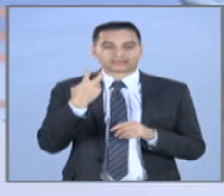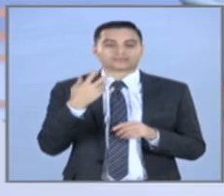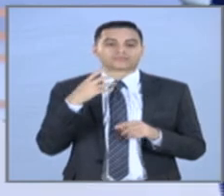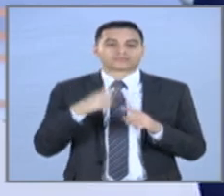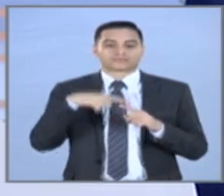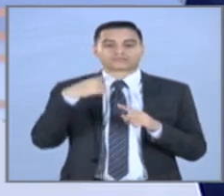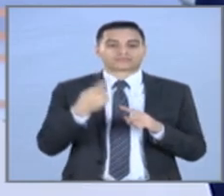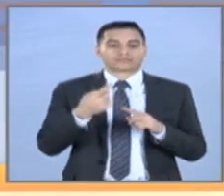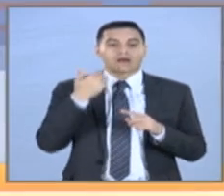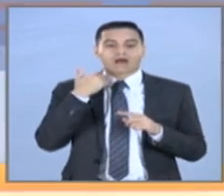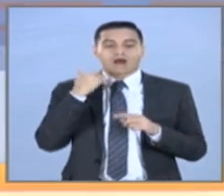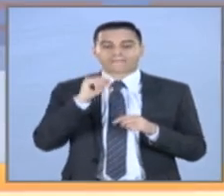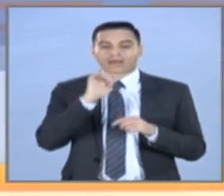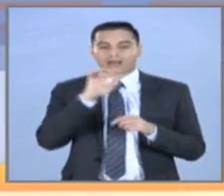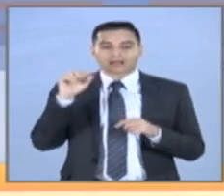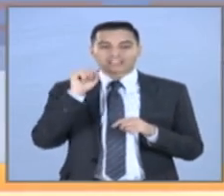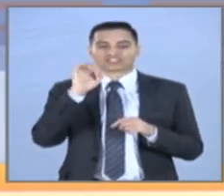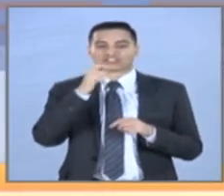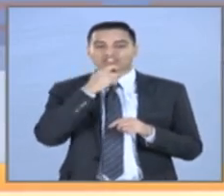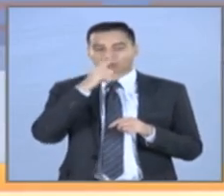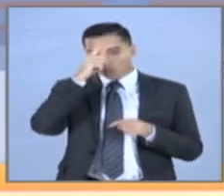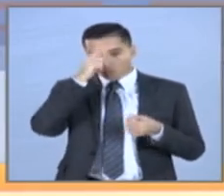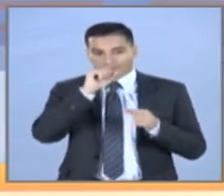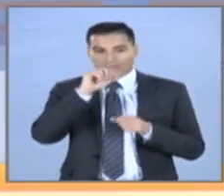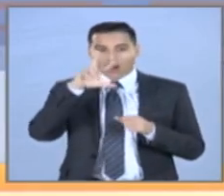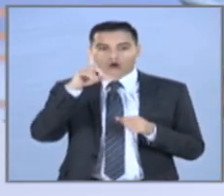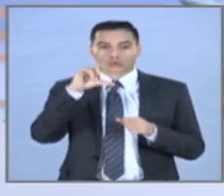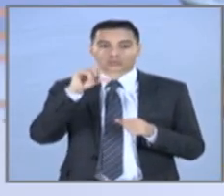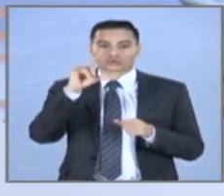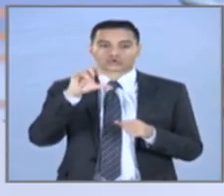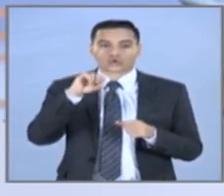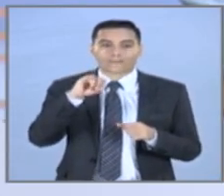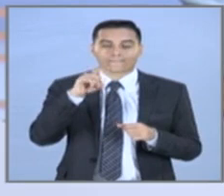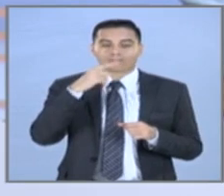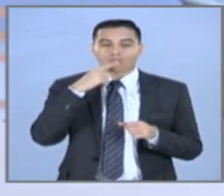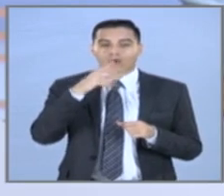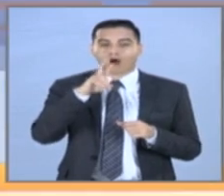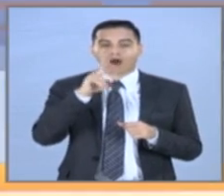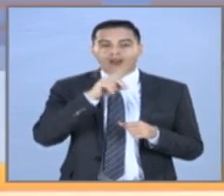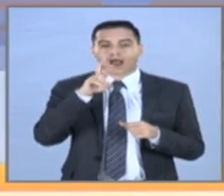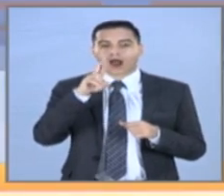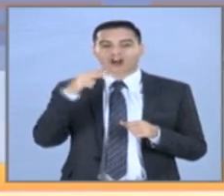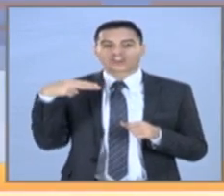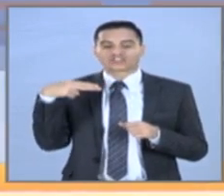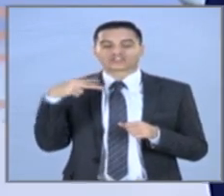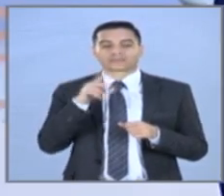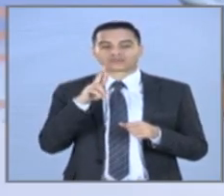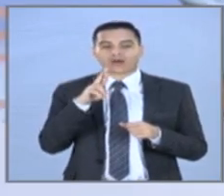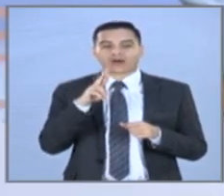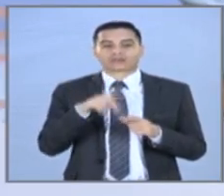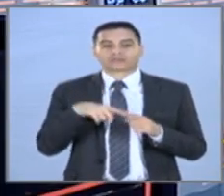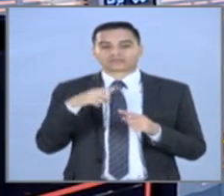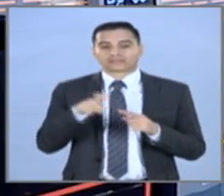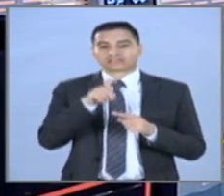176. ما هو الرمز الكيميائي العنصر الروديوم؟ انت قلت ار، هي ار اتش. هي